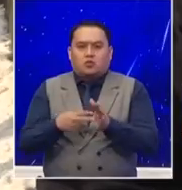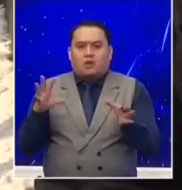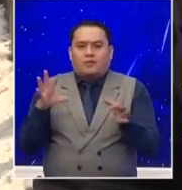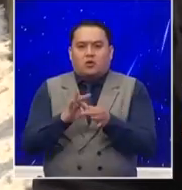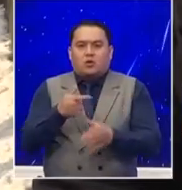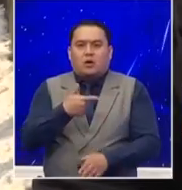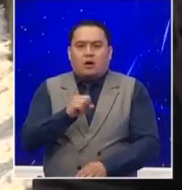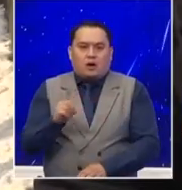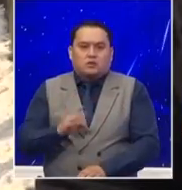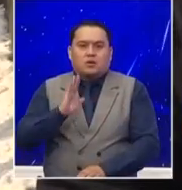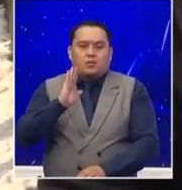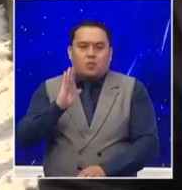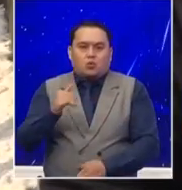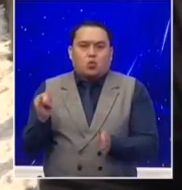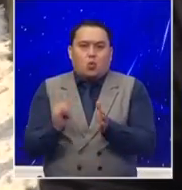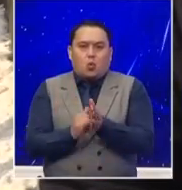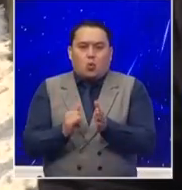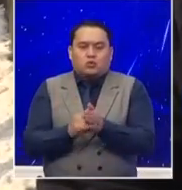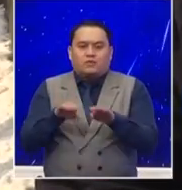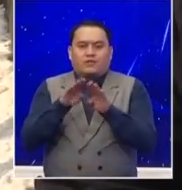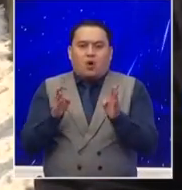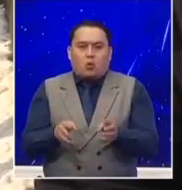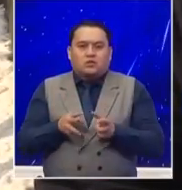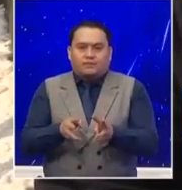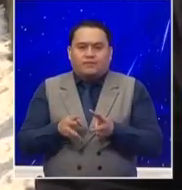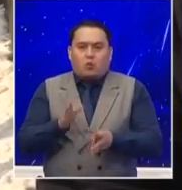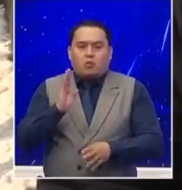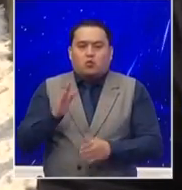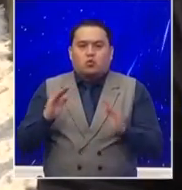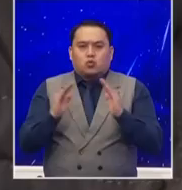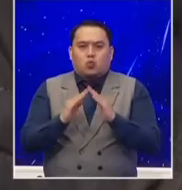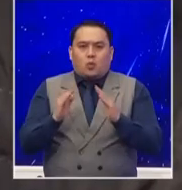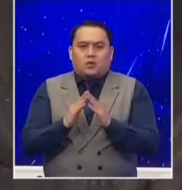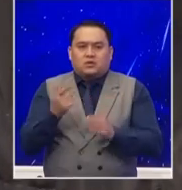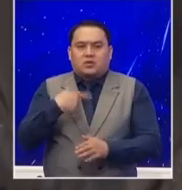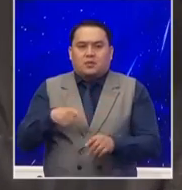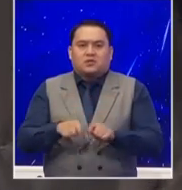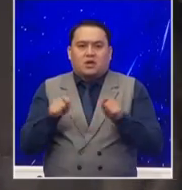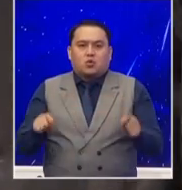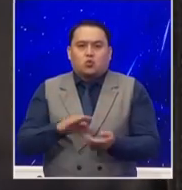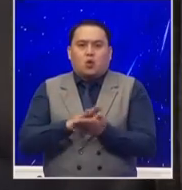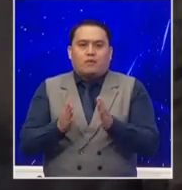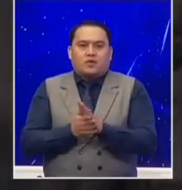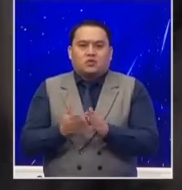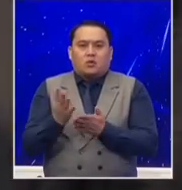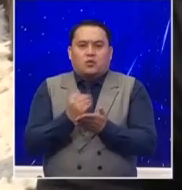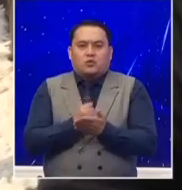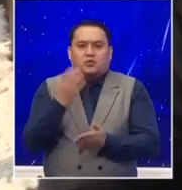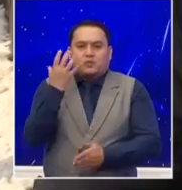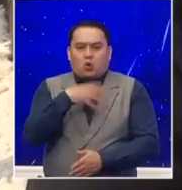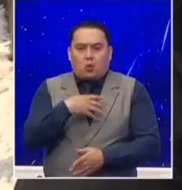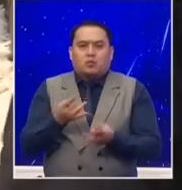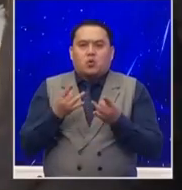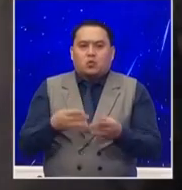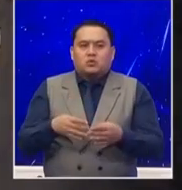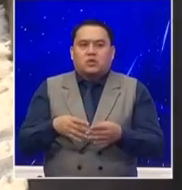дом к газовому отоплению и установить модульную котельную. Тем не менее, жильцы дома также должны сами создавать для себя условия, чтобы сохранять тепло.